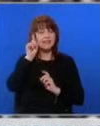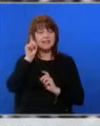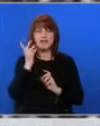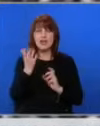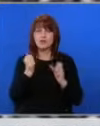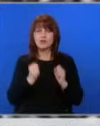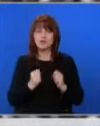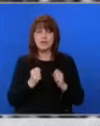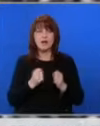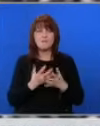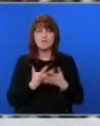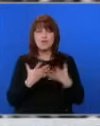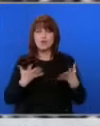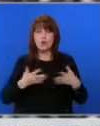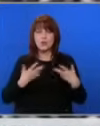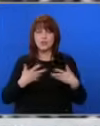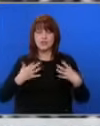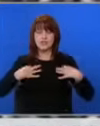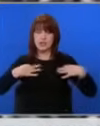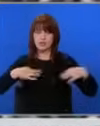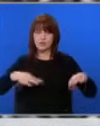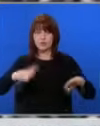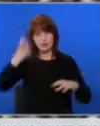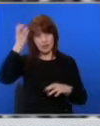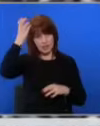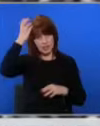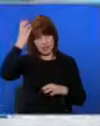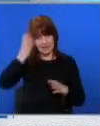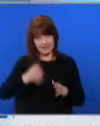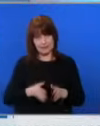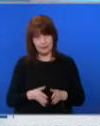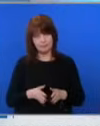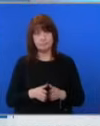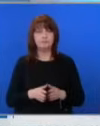но толкова много искаш да освободиш страната си.